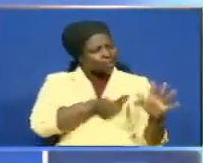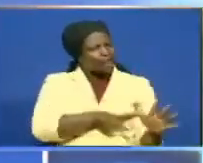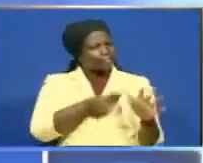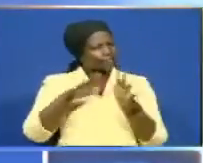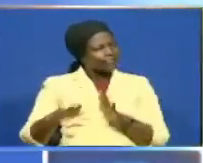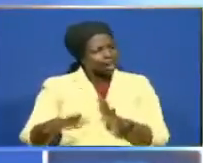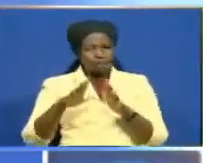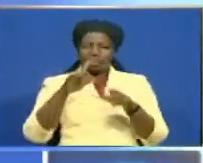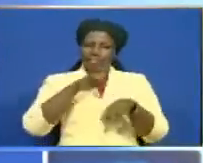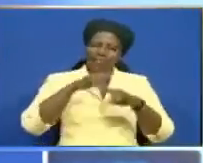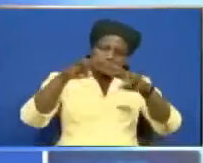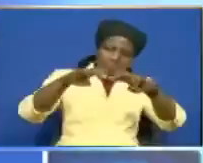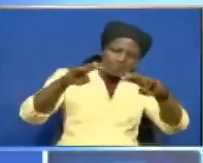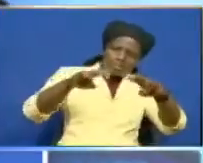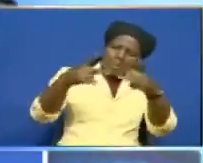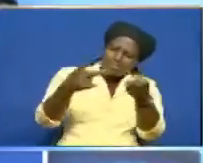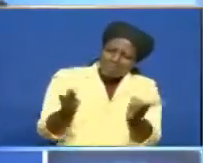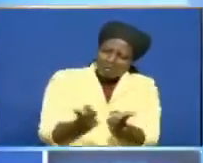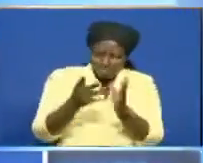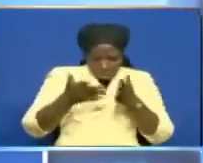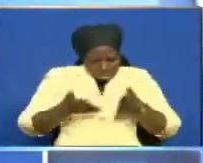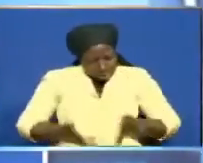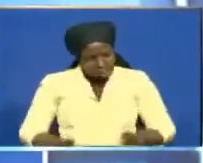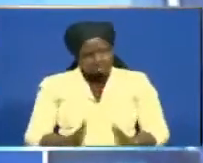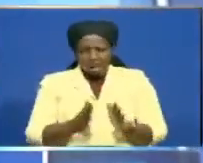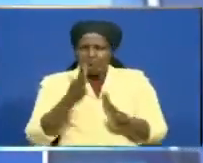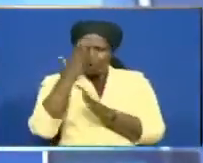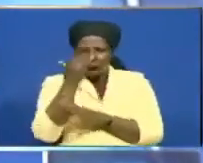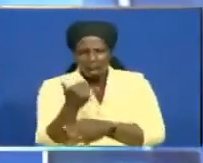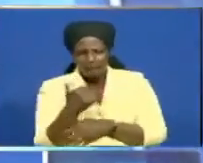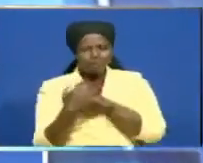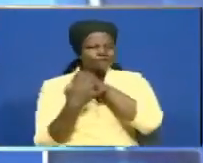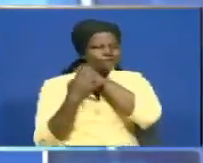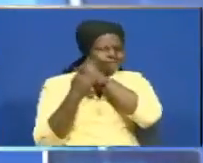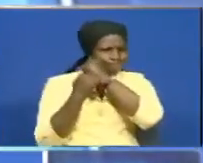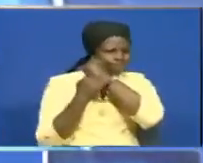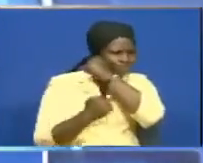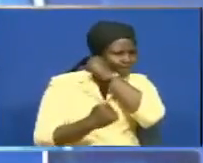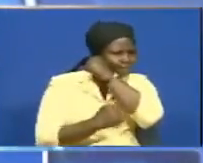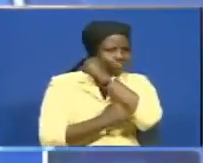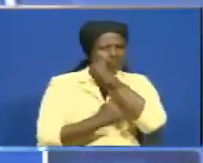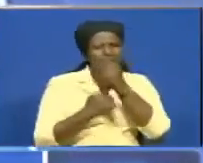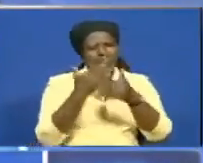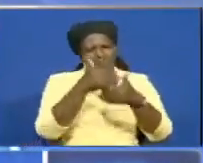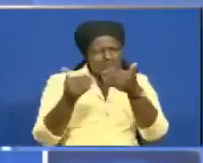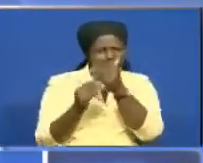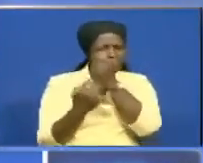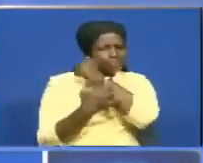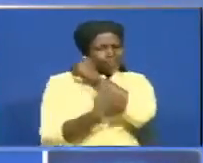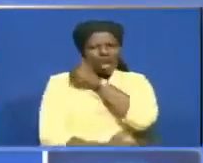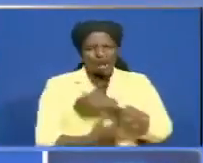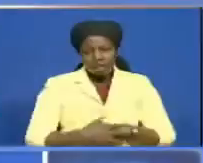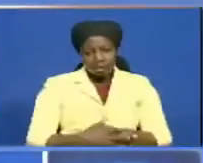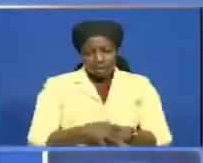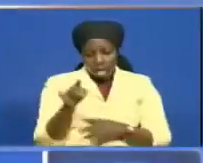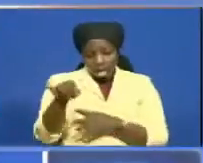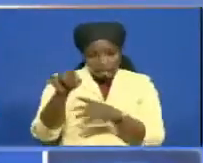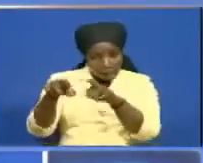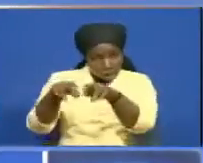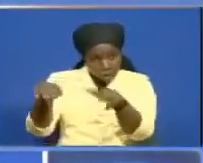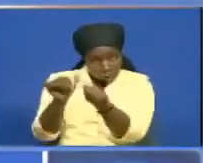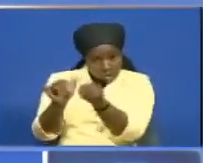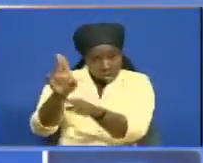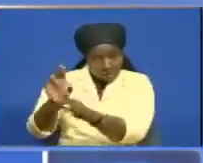hasa kutokana na muundo msingi duni, ilhali kitengo hicho cha kujifungulia akina mama ambacho hakitumiki